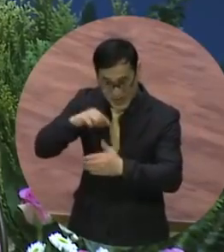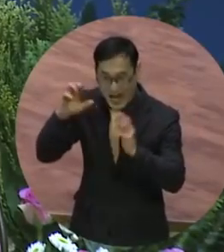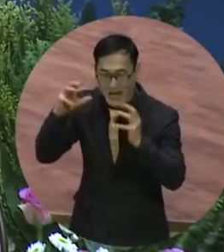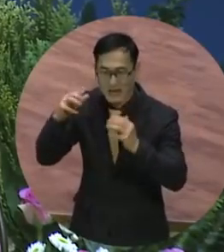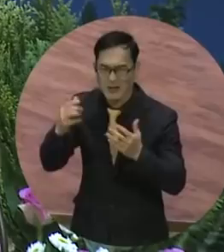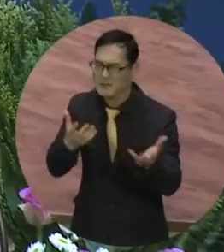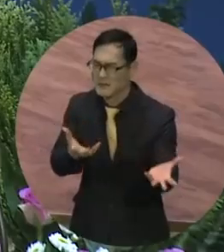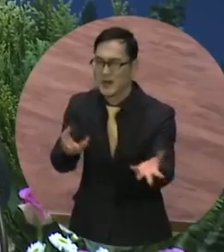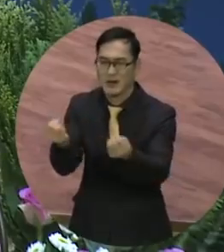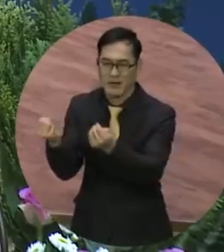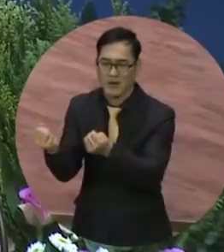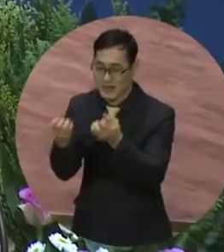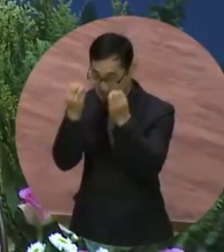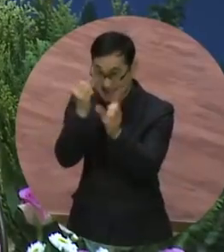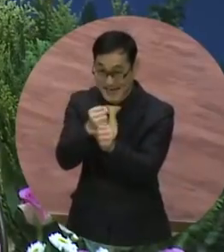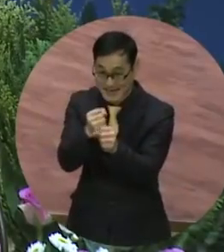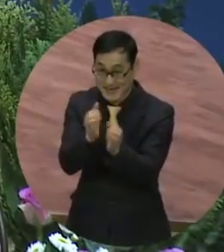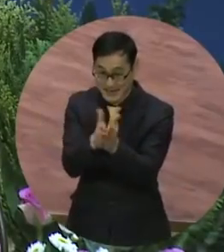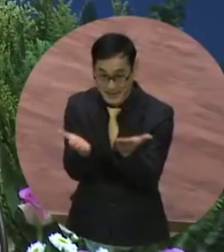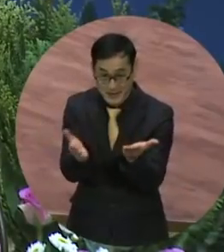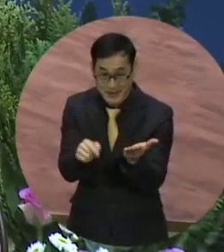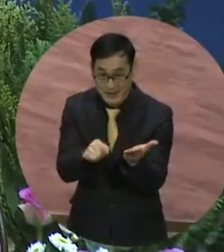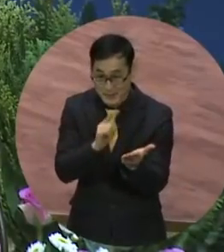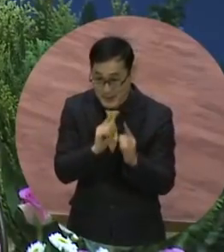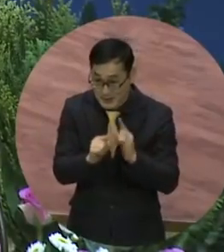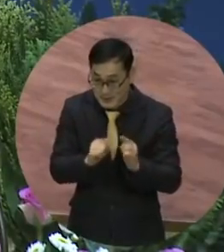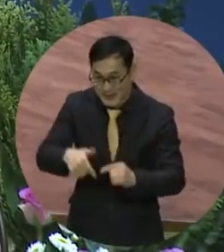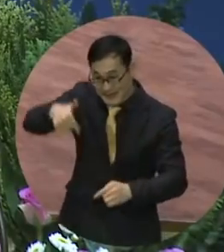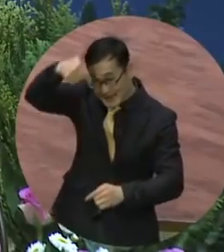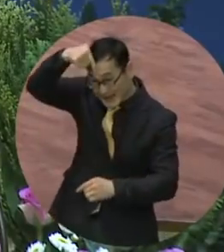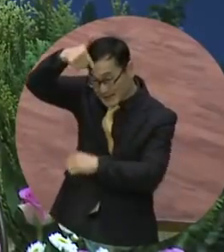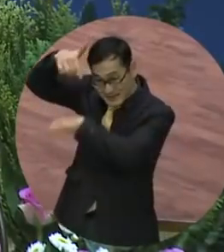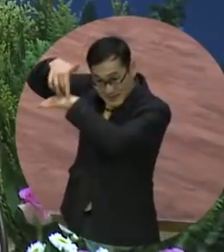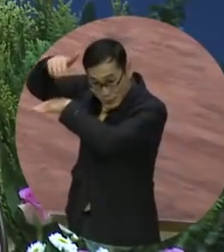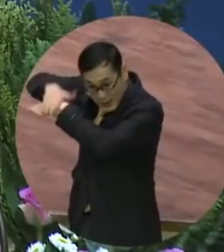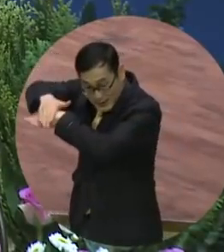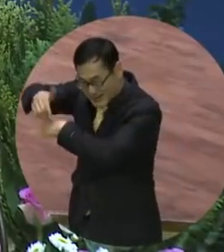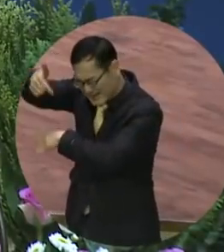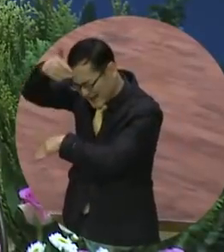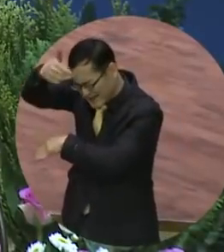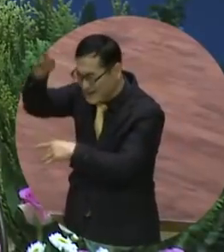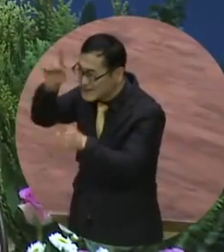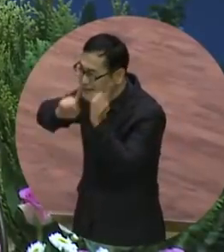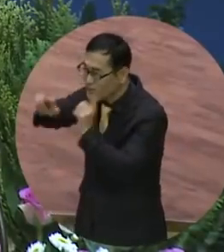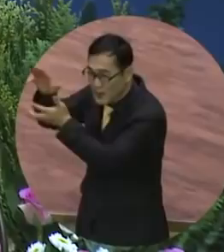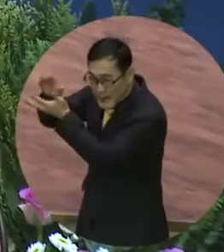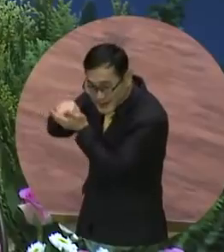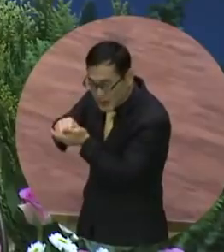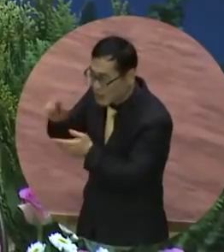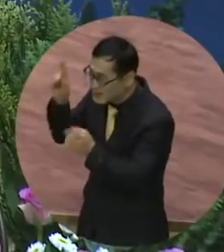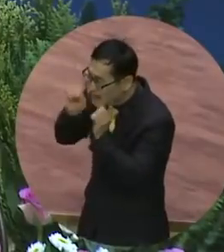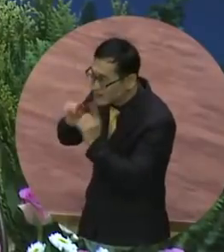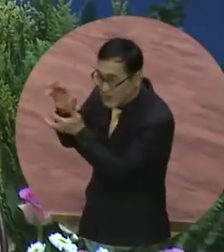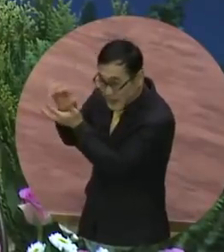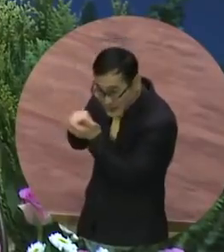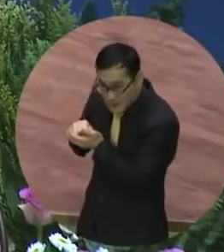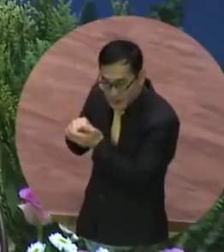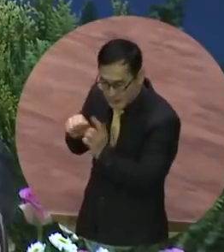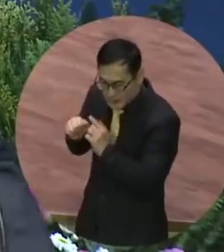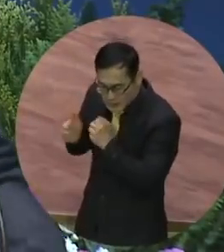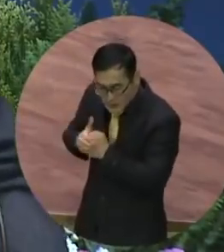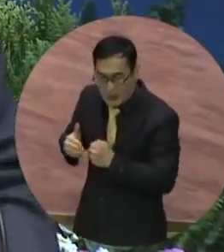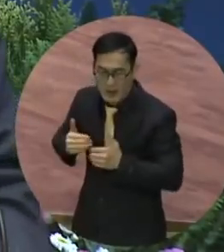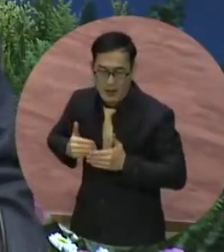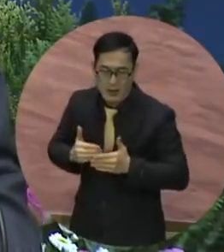6장, 11장 예틀 과거에 받은 상처 이 아픔 이것 때문에 한 걸음도